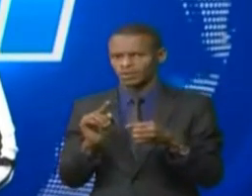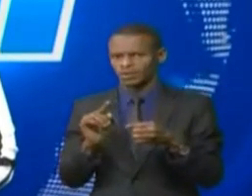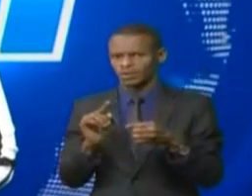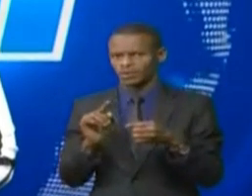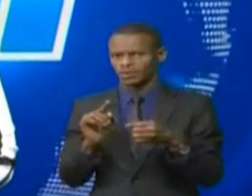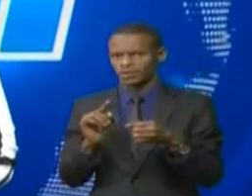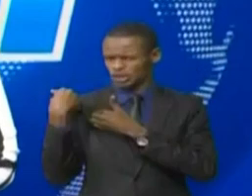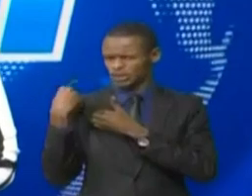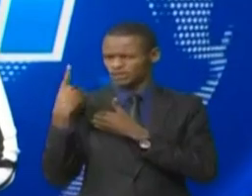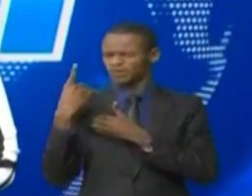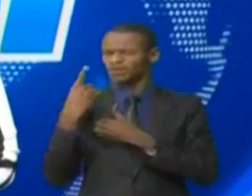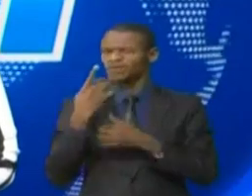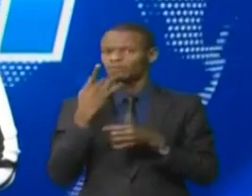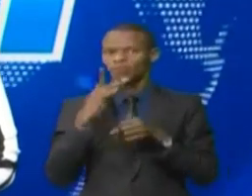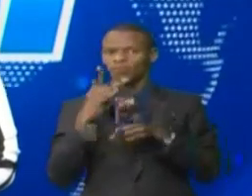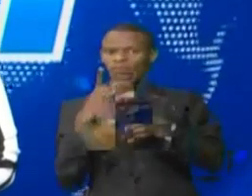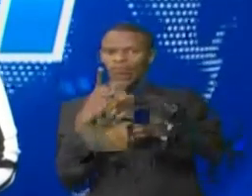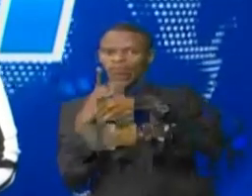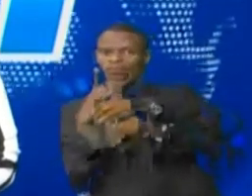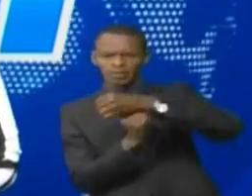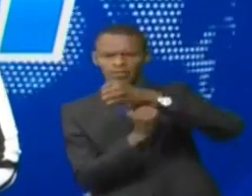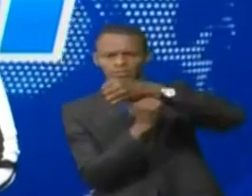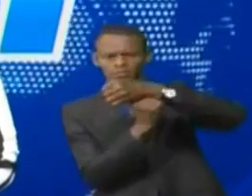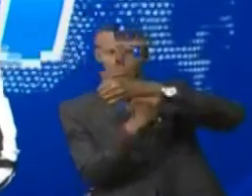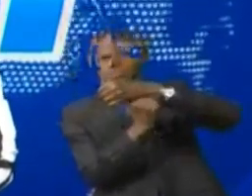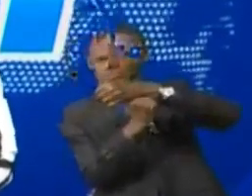de Kabikenina, pour les